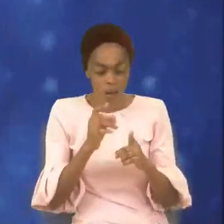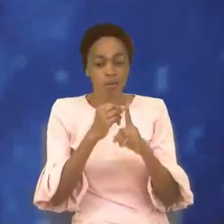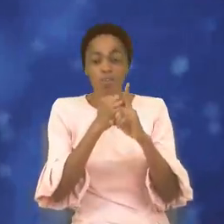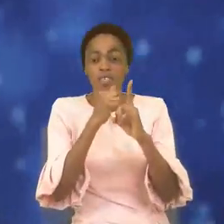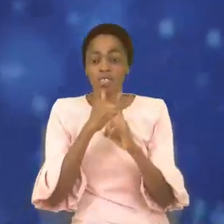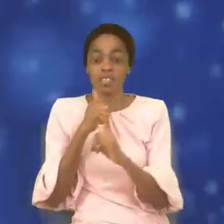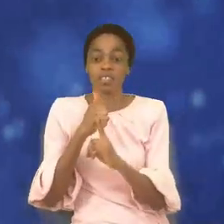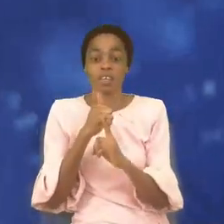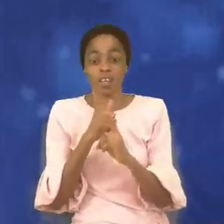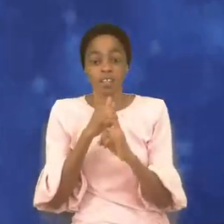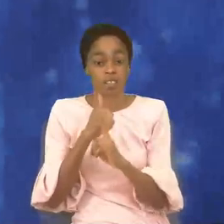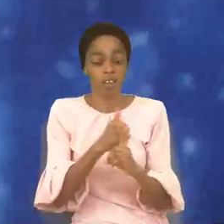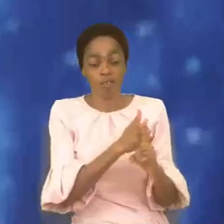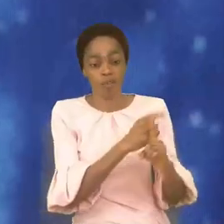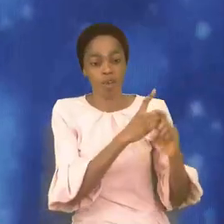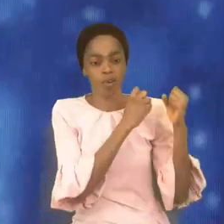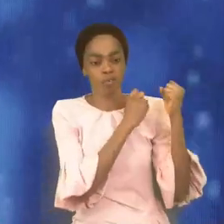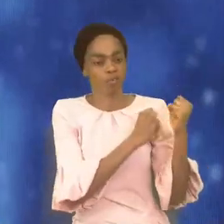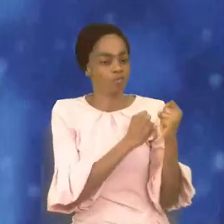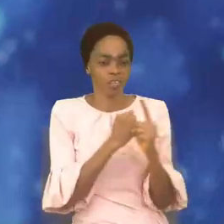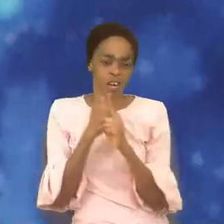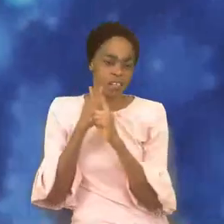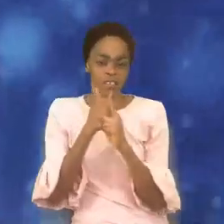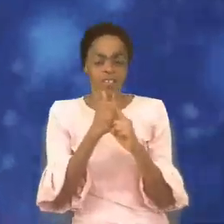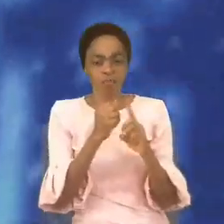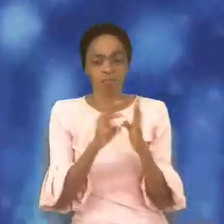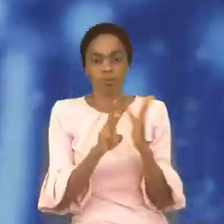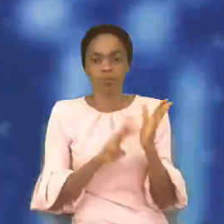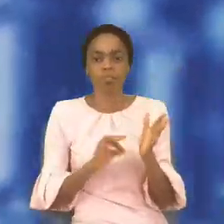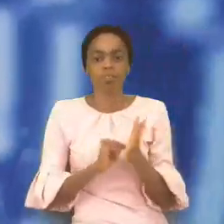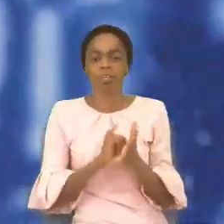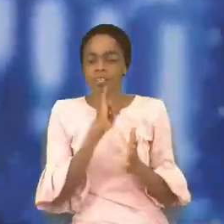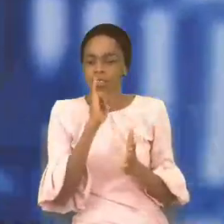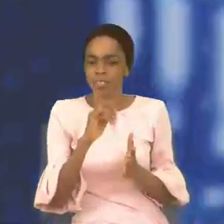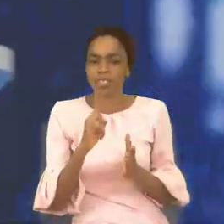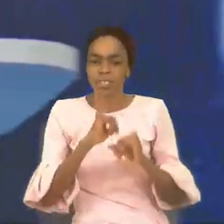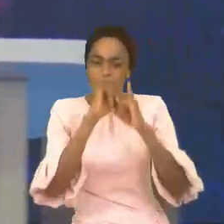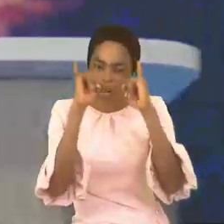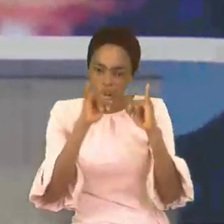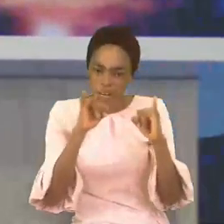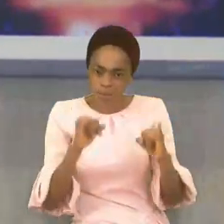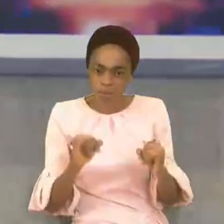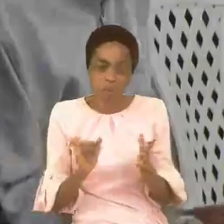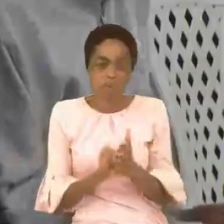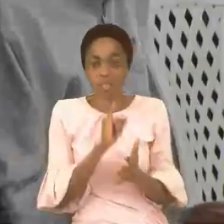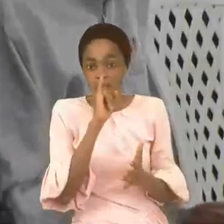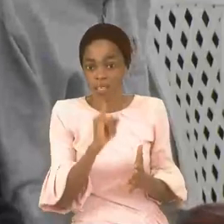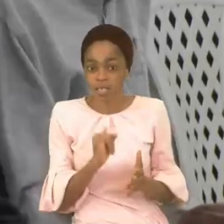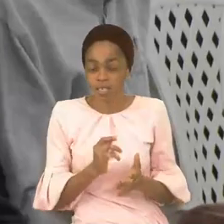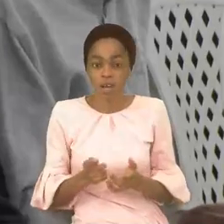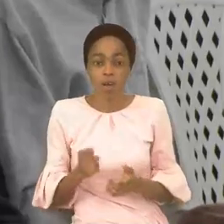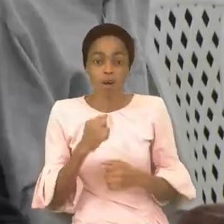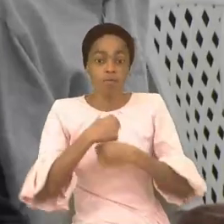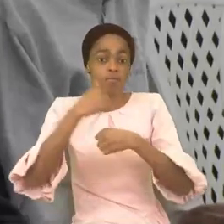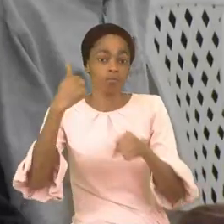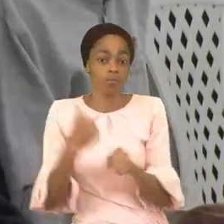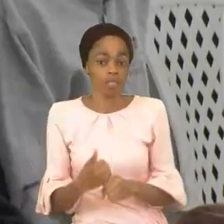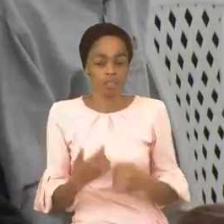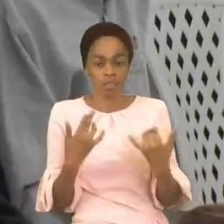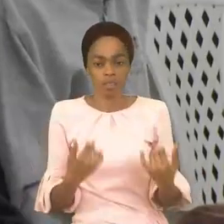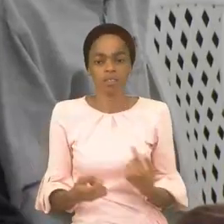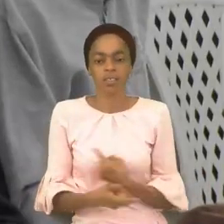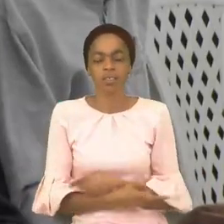adorent leur volonté de soi, leur idolâtrie qui règne toujours aujourd'hui. Voyons